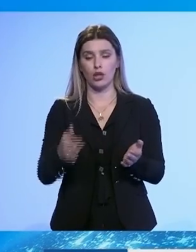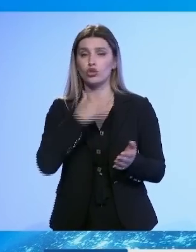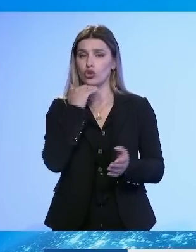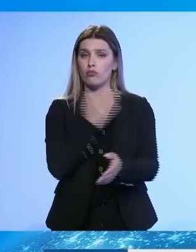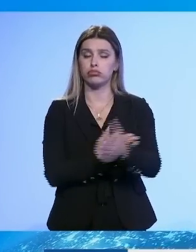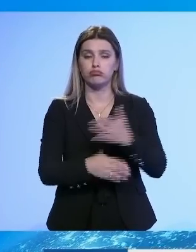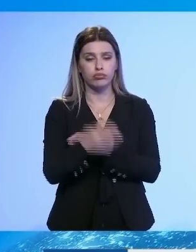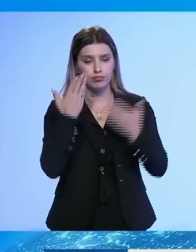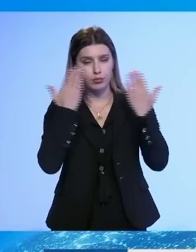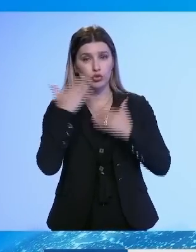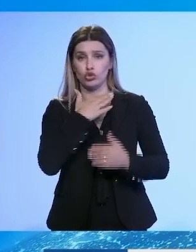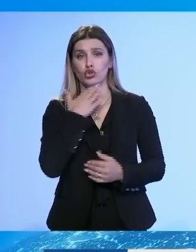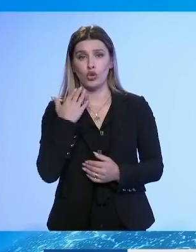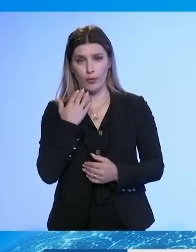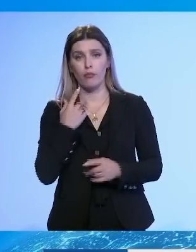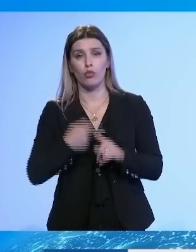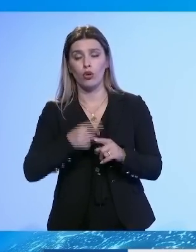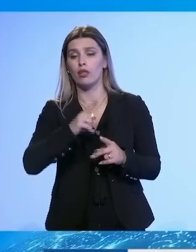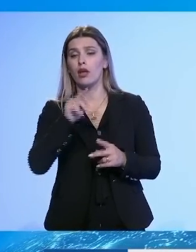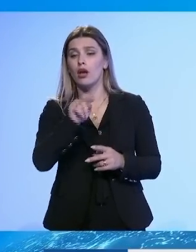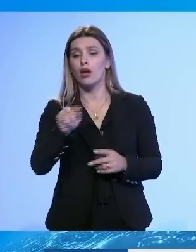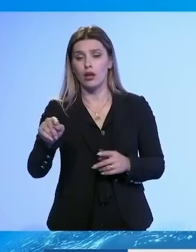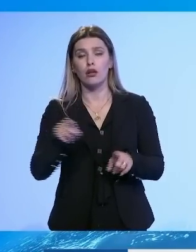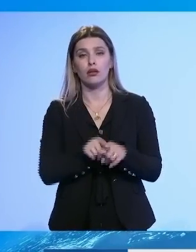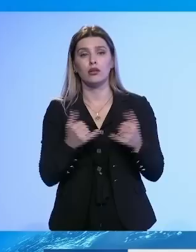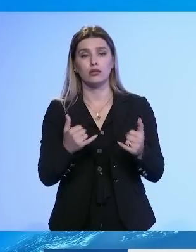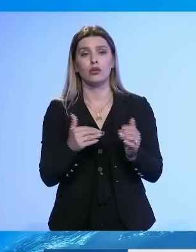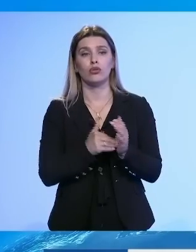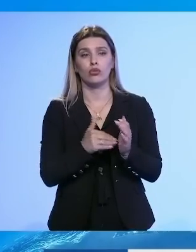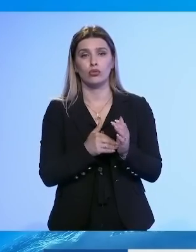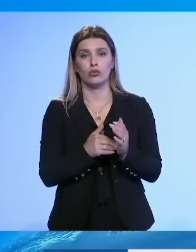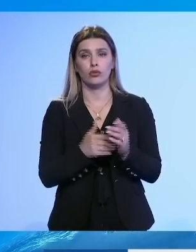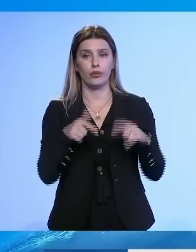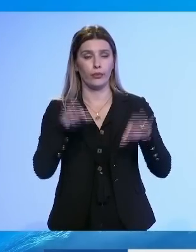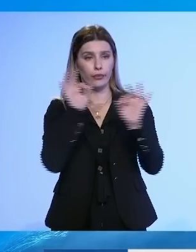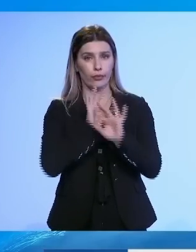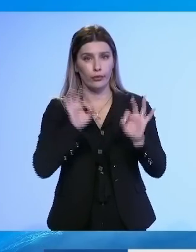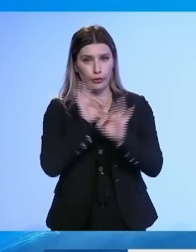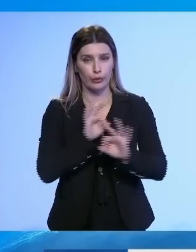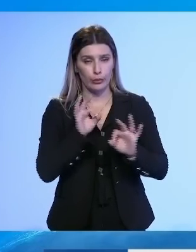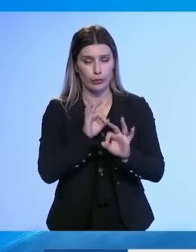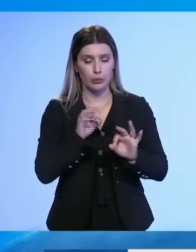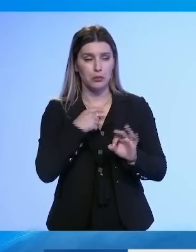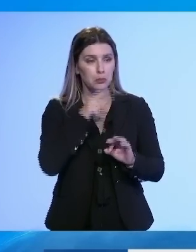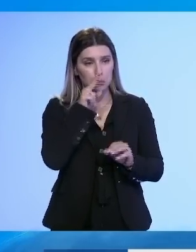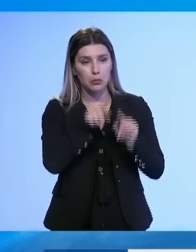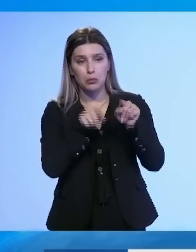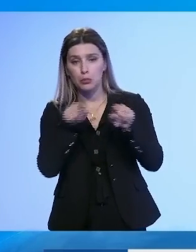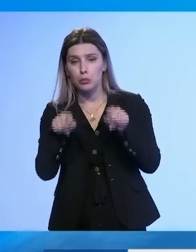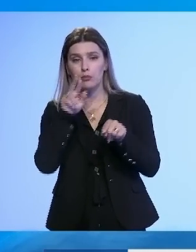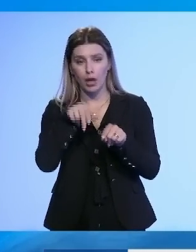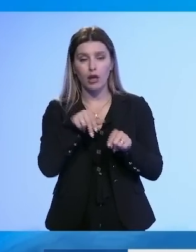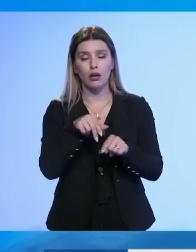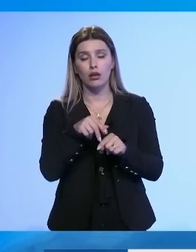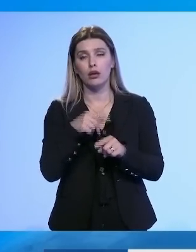lënduar të tjerët që sot janë këtu e kolegëve nuk po e shoh të gjithë, por përfshirë edhe mua